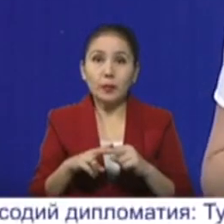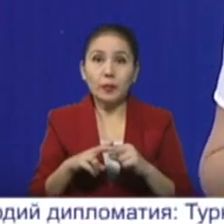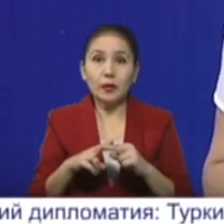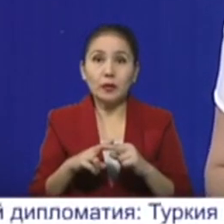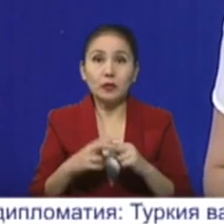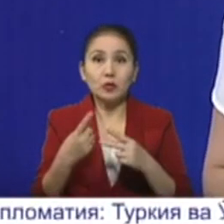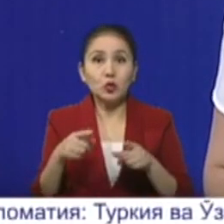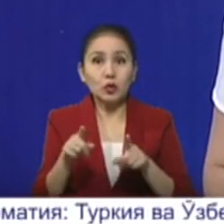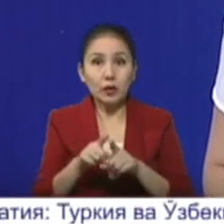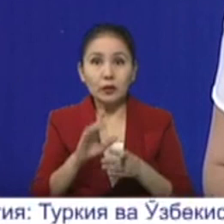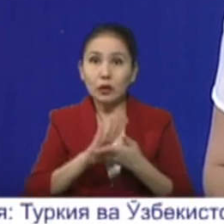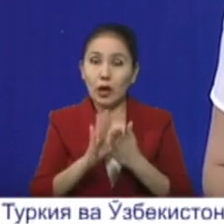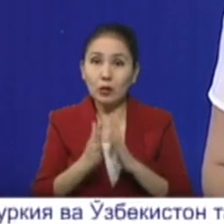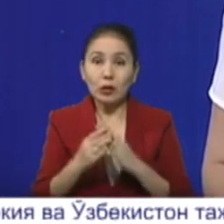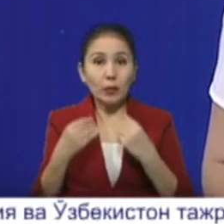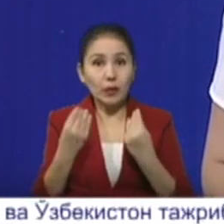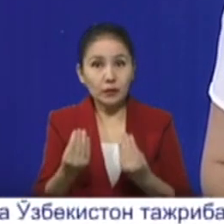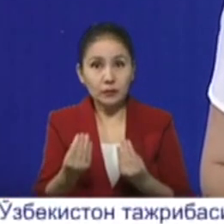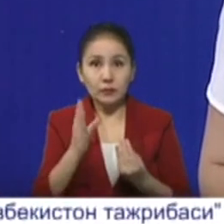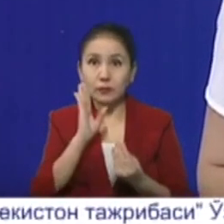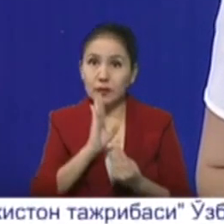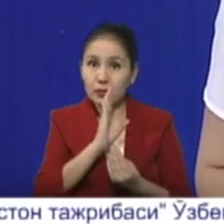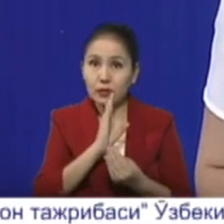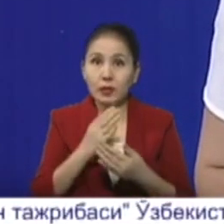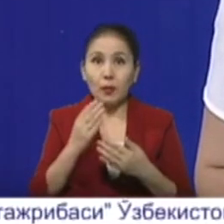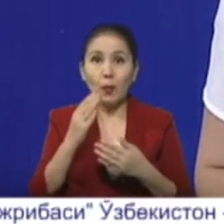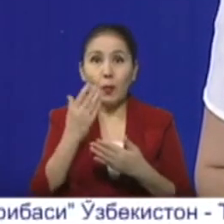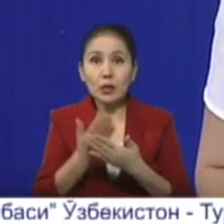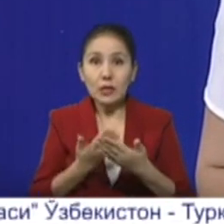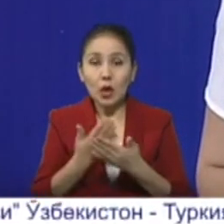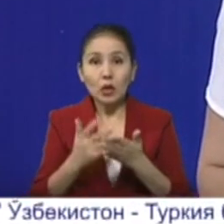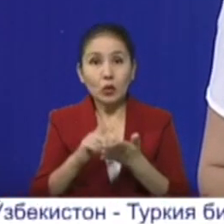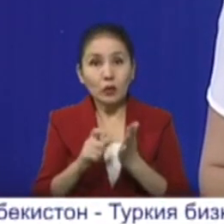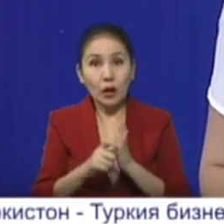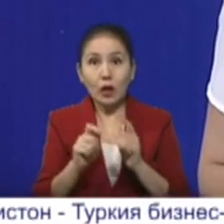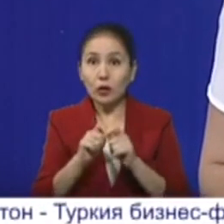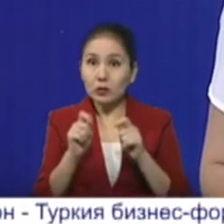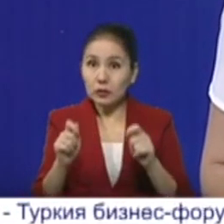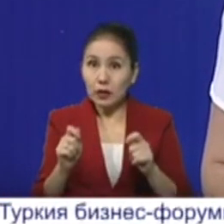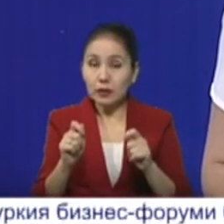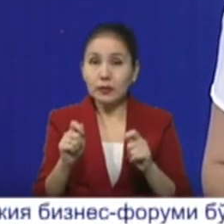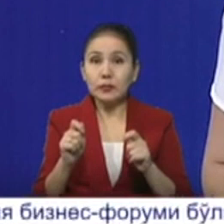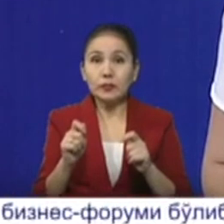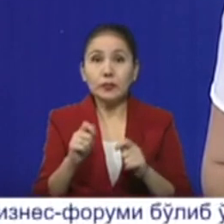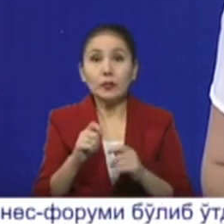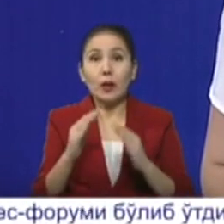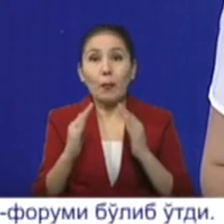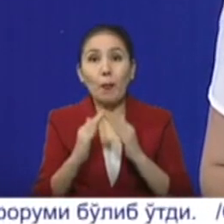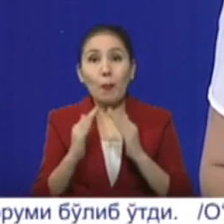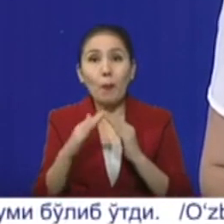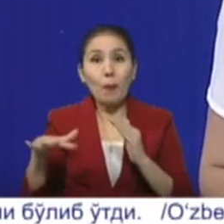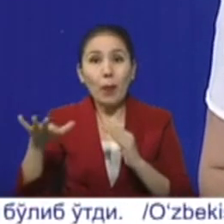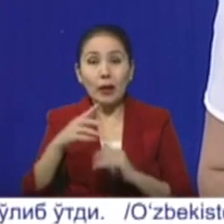shunchalik sharoitlar yaratilganki, ayollar maslahatxonalari tashkil etilgan birlamchi tizimda hamda poliklinikalarda